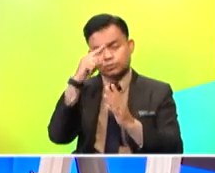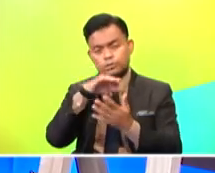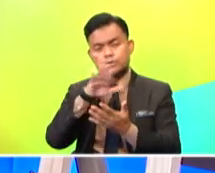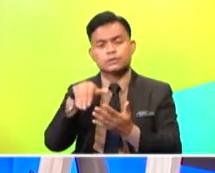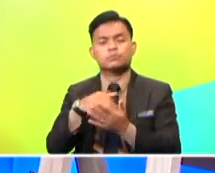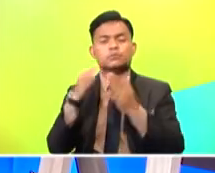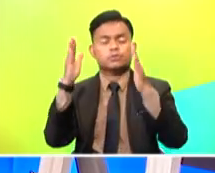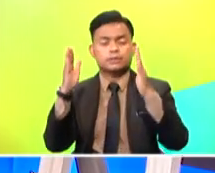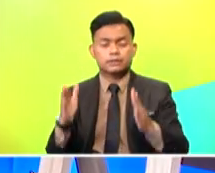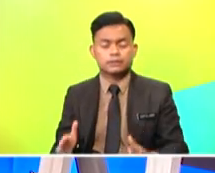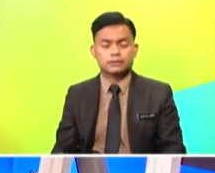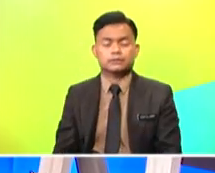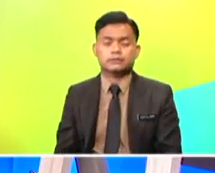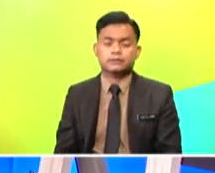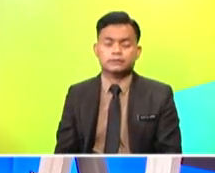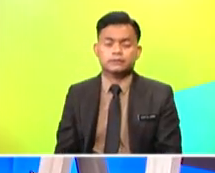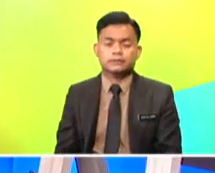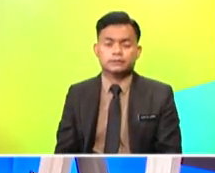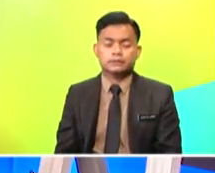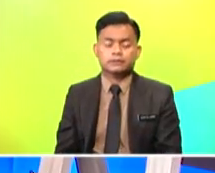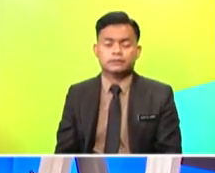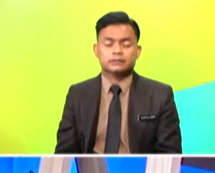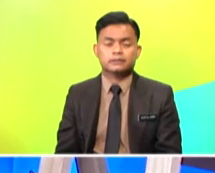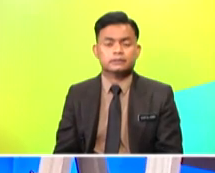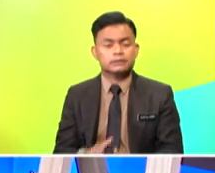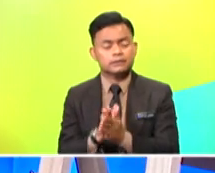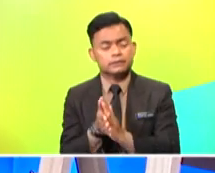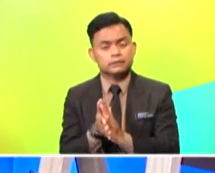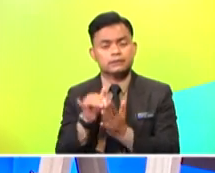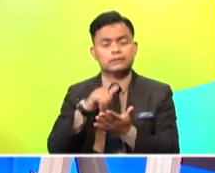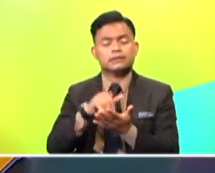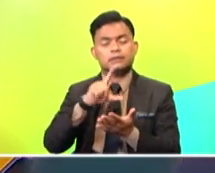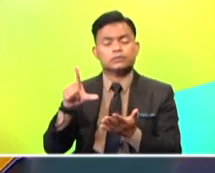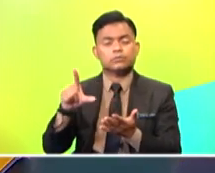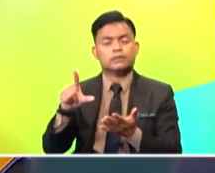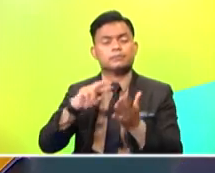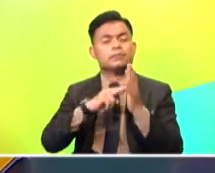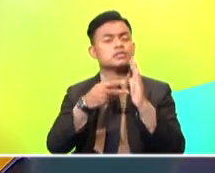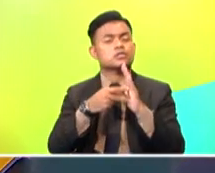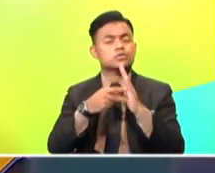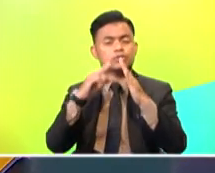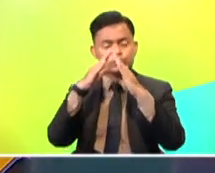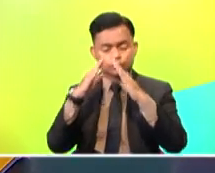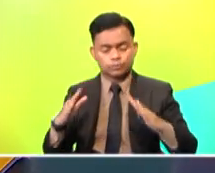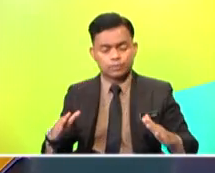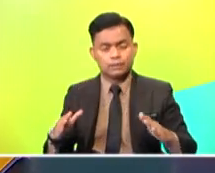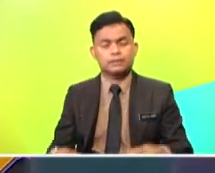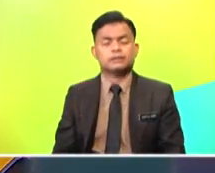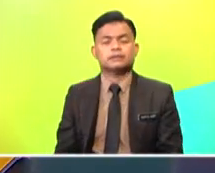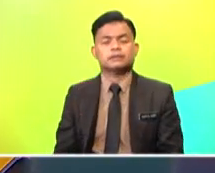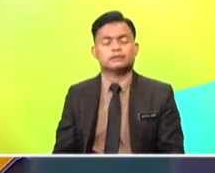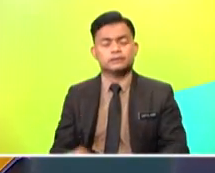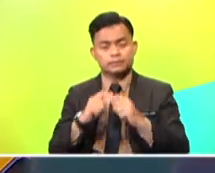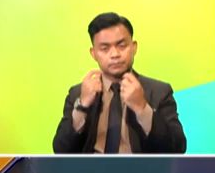kan? Jadi itulah tempat kita duduk dan berehat bersama keluarga. Oh, itulah masuk rumah. Ya, di mana tempat untuk kita